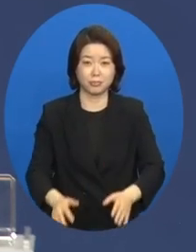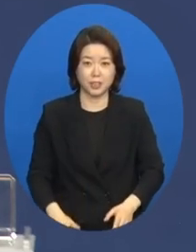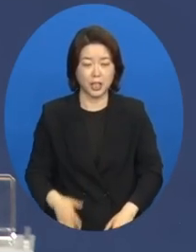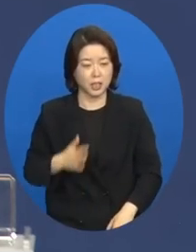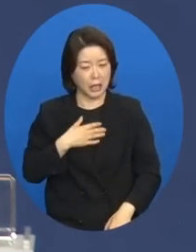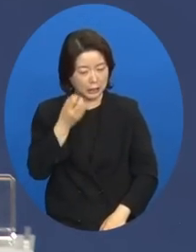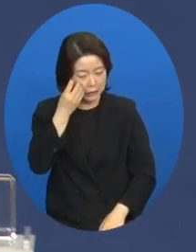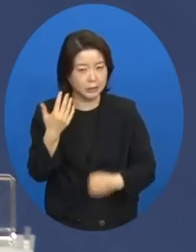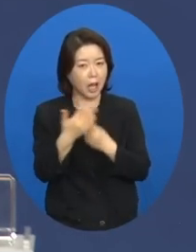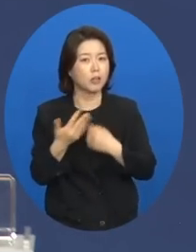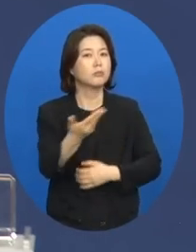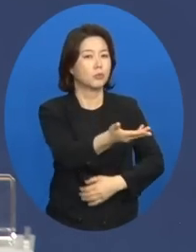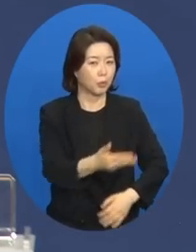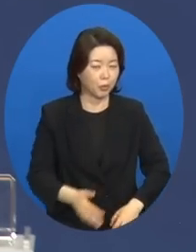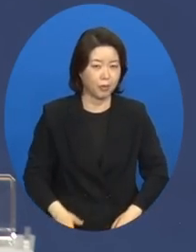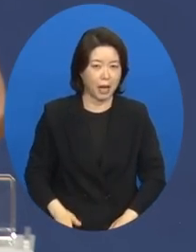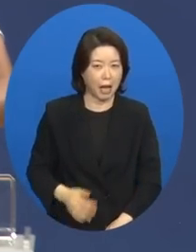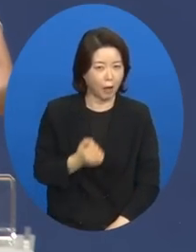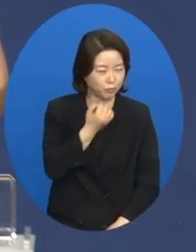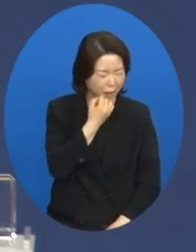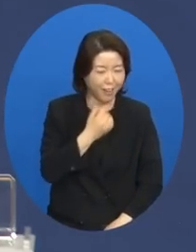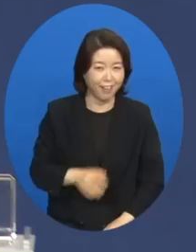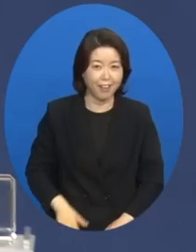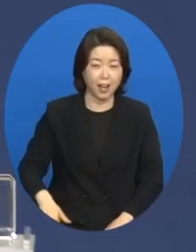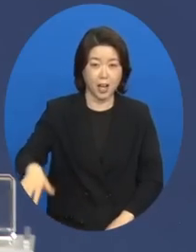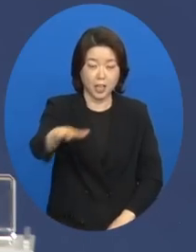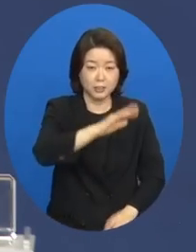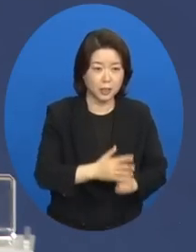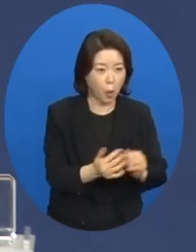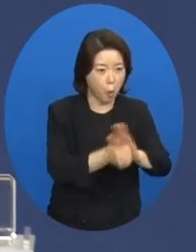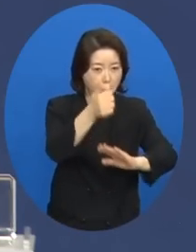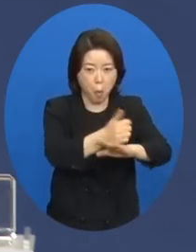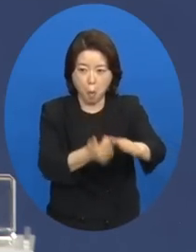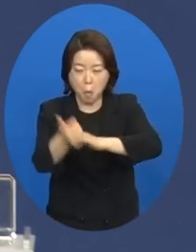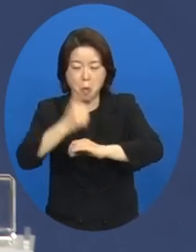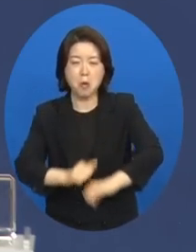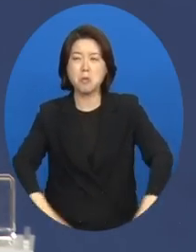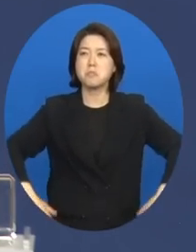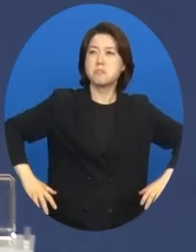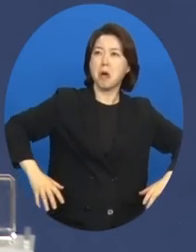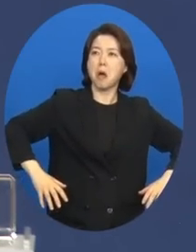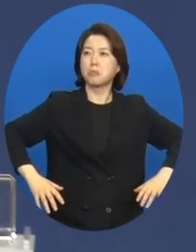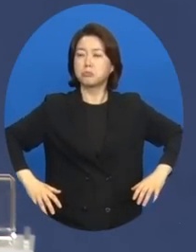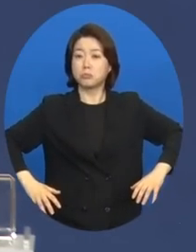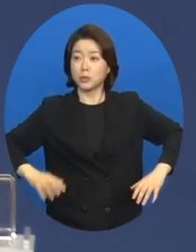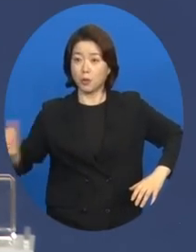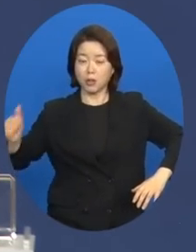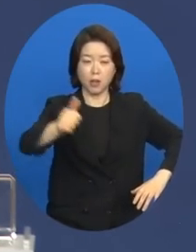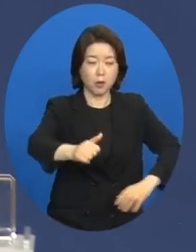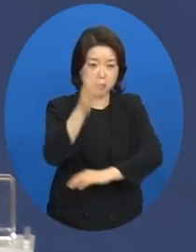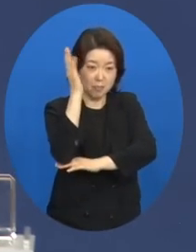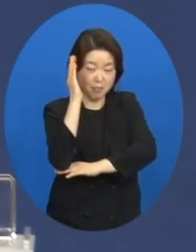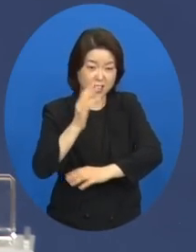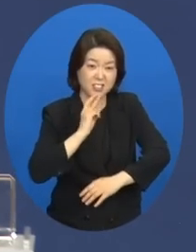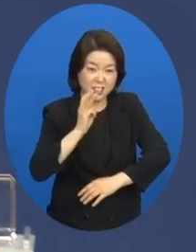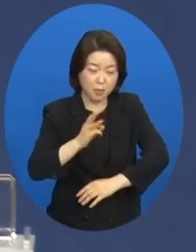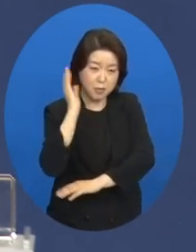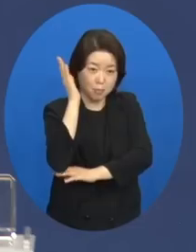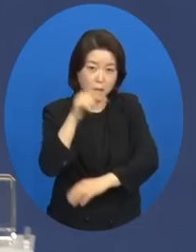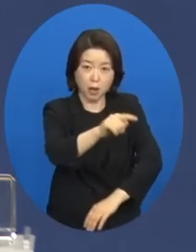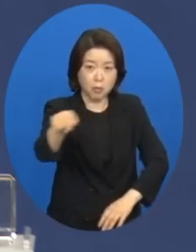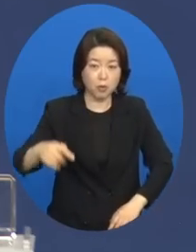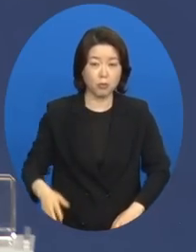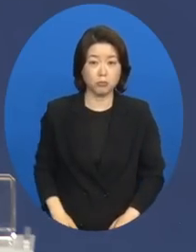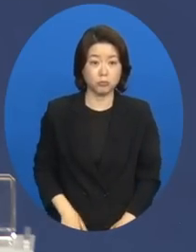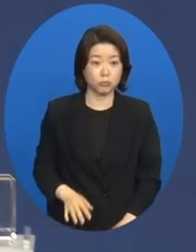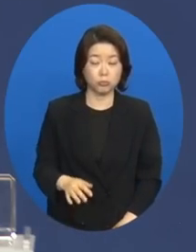은사를 가지고 있어요 제가. 다들 나름대로 성공했다고 폼 잡고 막 이렇게 있는 분들한테 가서 한 30분만 뭐 없는 얘기도